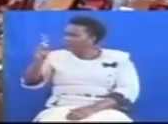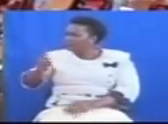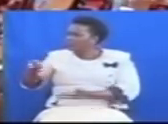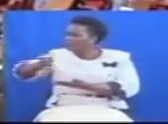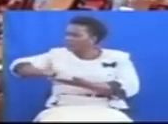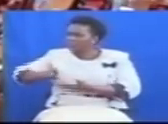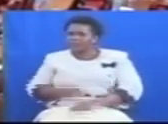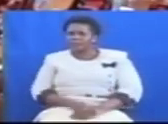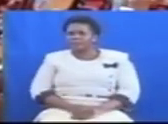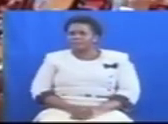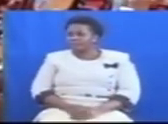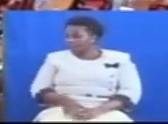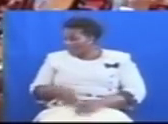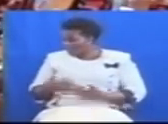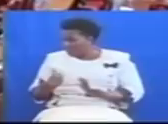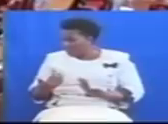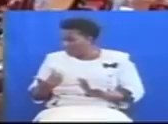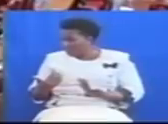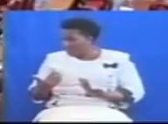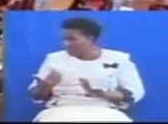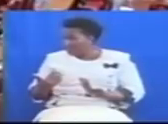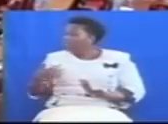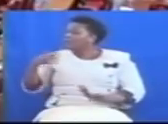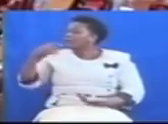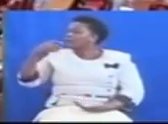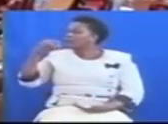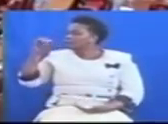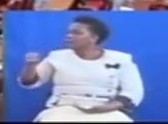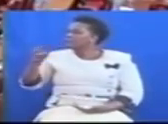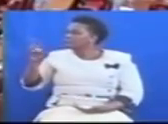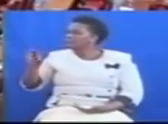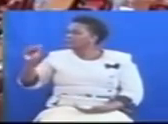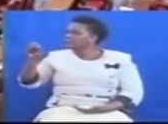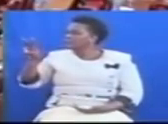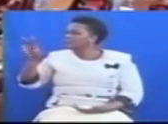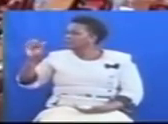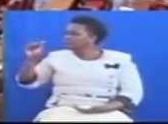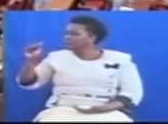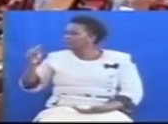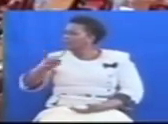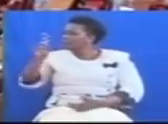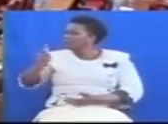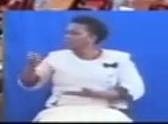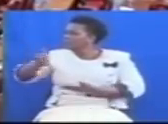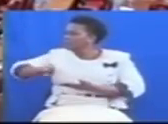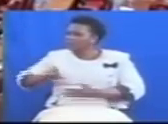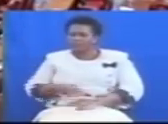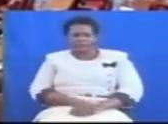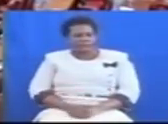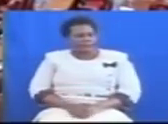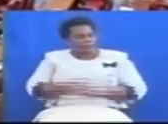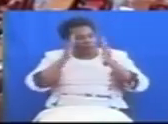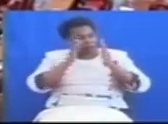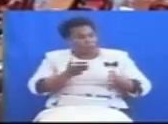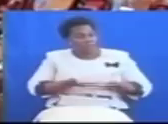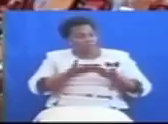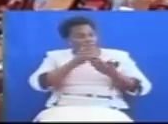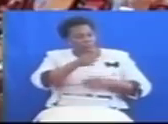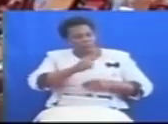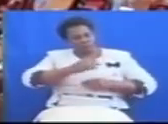Mheshimiwa Timoth Mzava, swali la nyongeza. Mheshimiwa Naibu Spika, nakushukuru. Mheshimiwa Naibu Spika, kazi kubwa inayofanywa